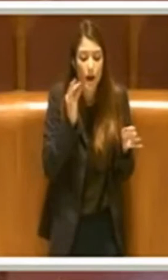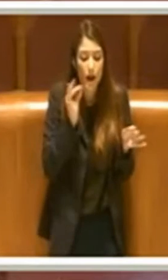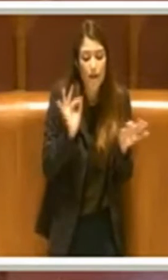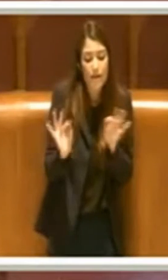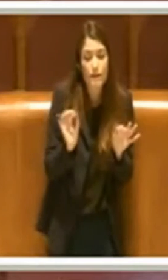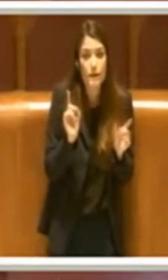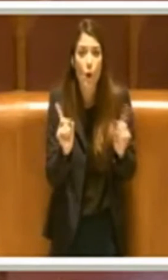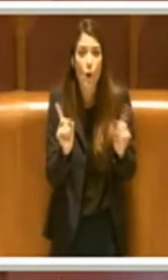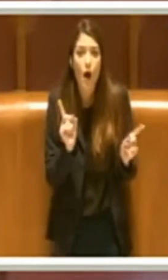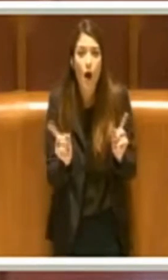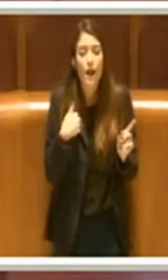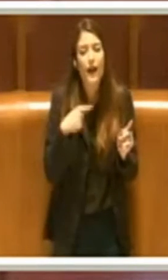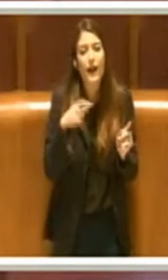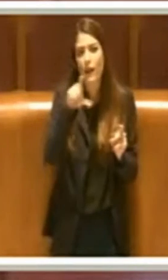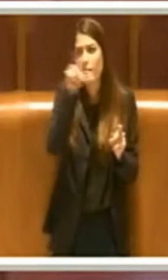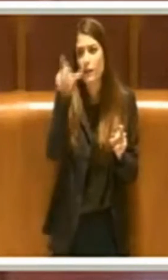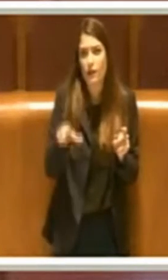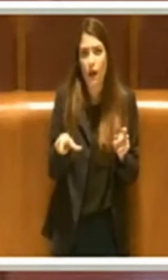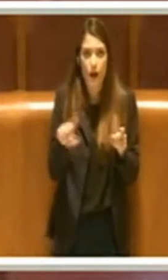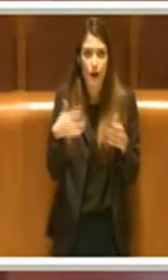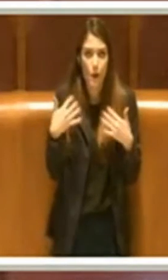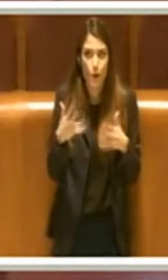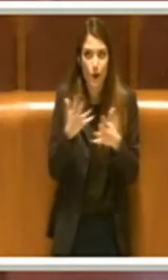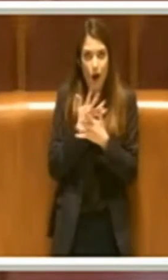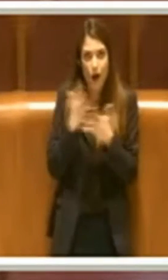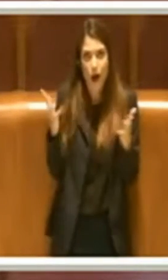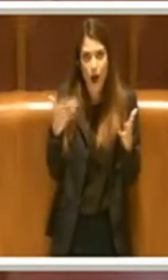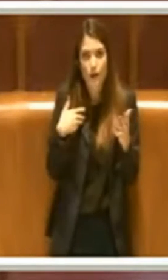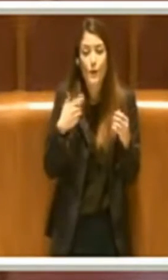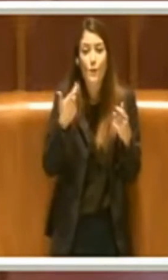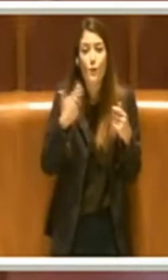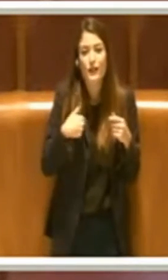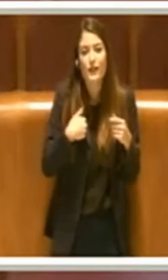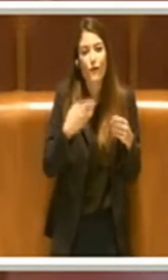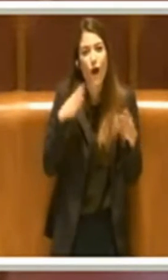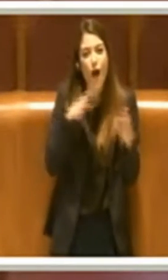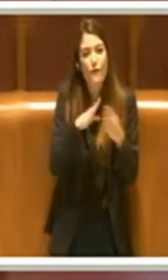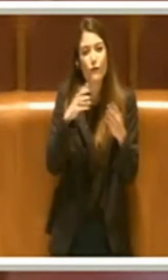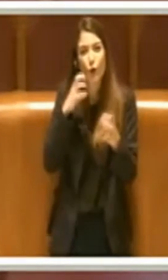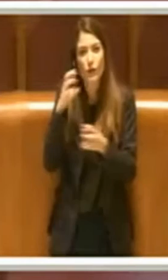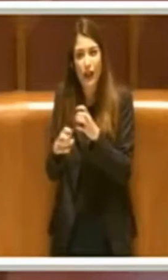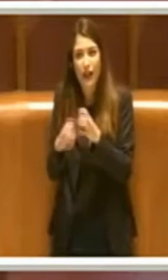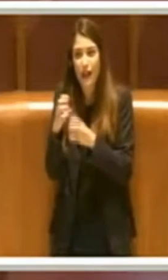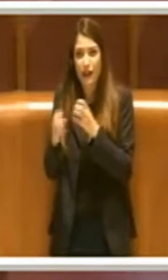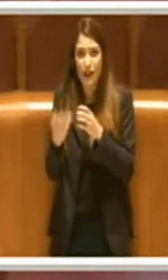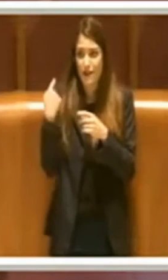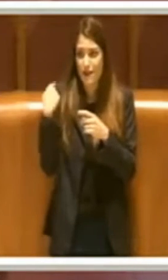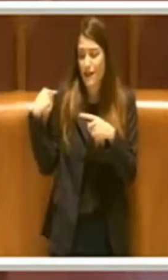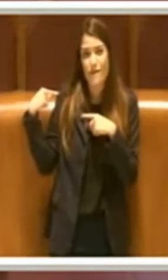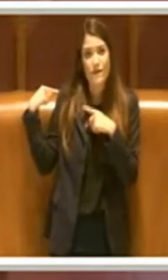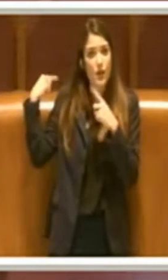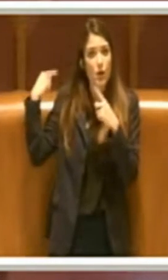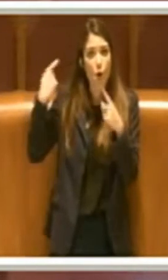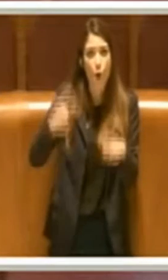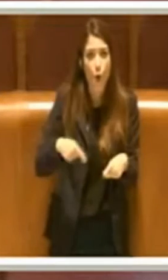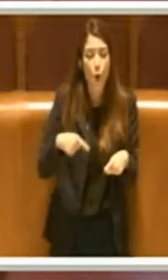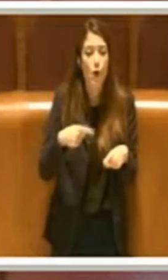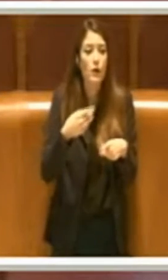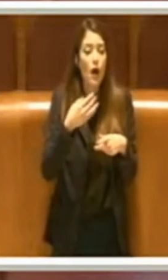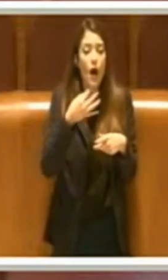è un grande paese per come ha saputo affrontare le crisi e per come ha saputo rilanciarsi